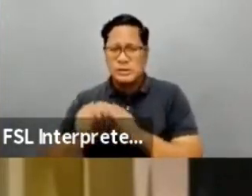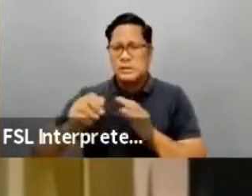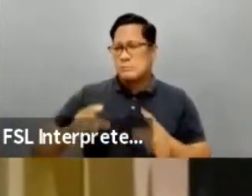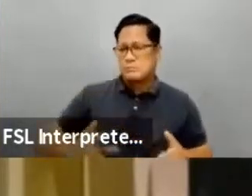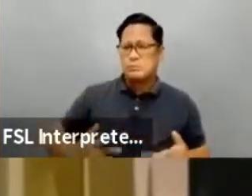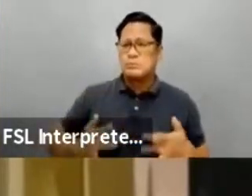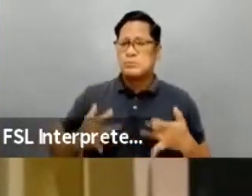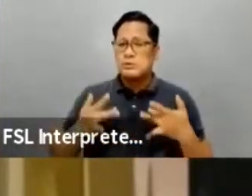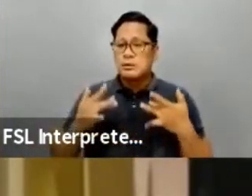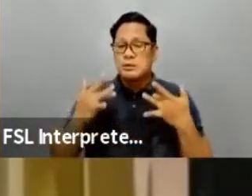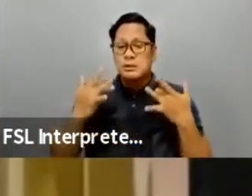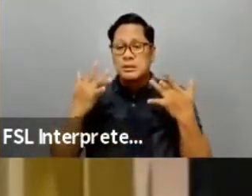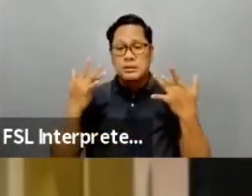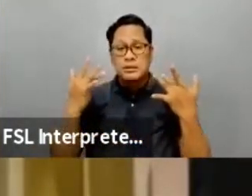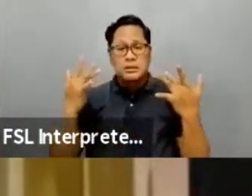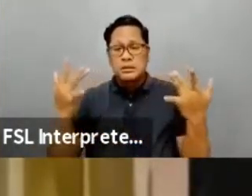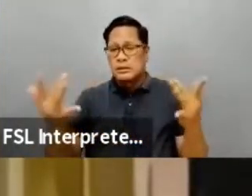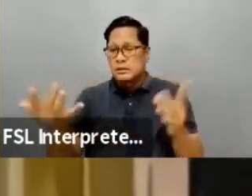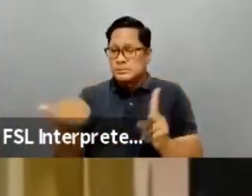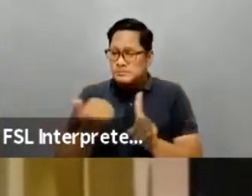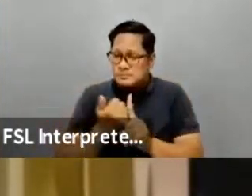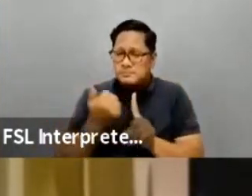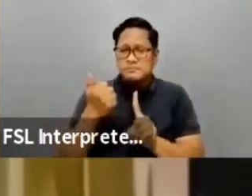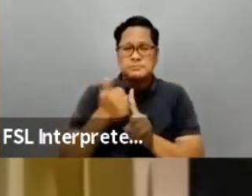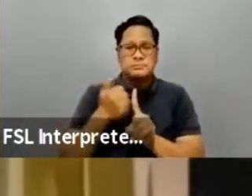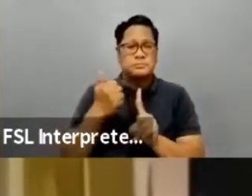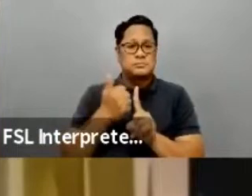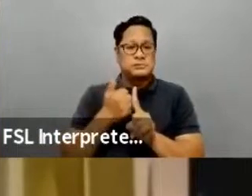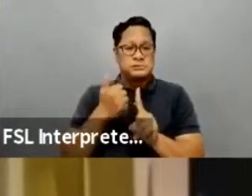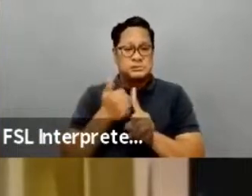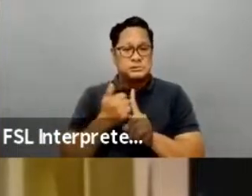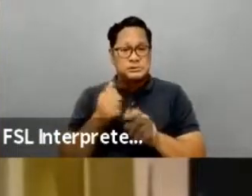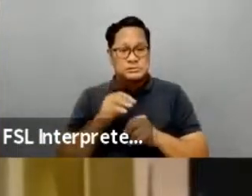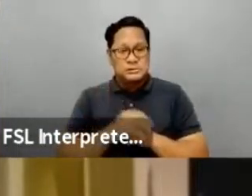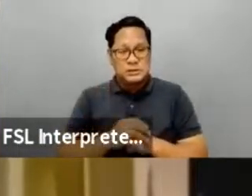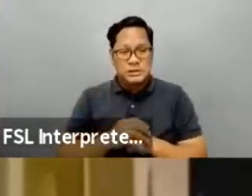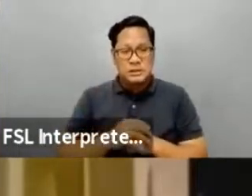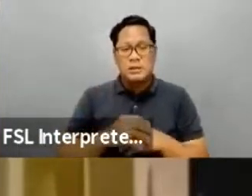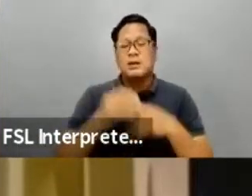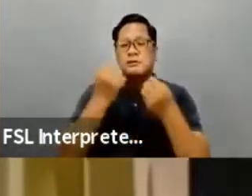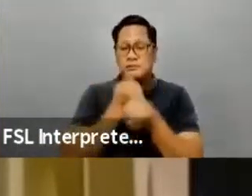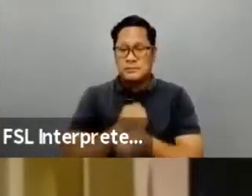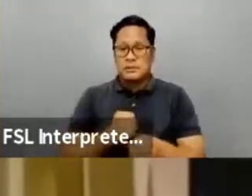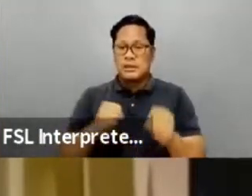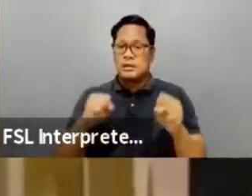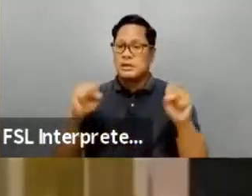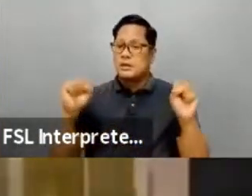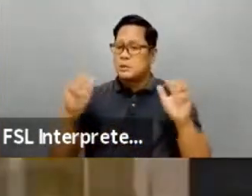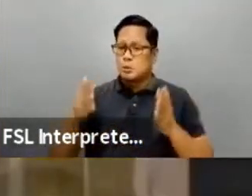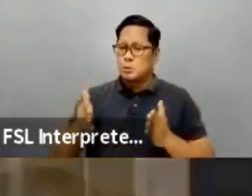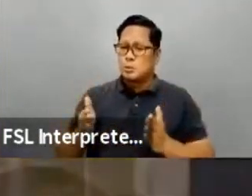buhayin sa sarili ang malayang